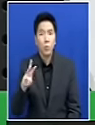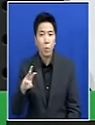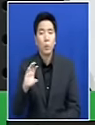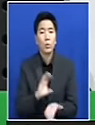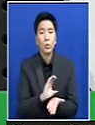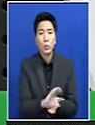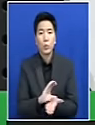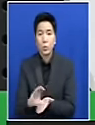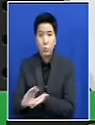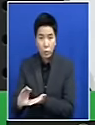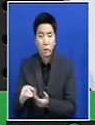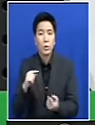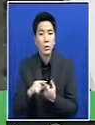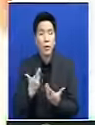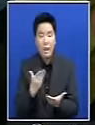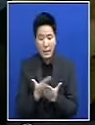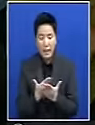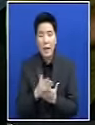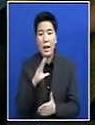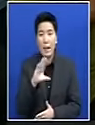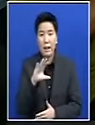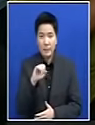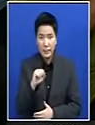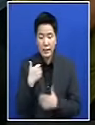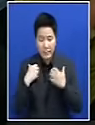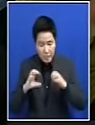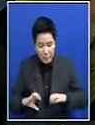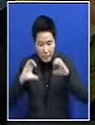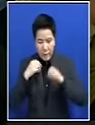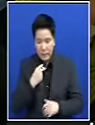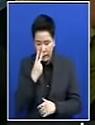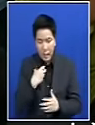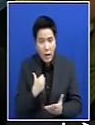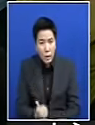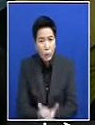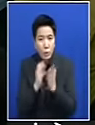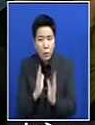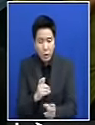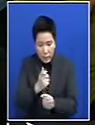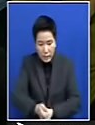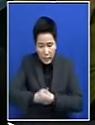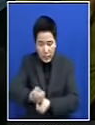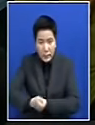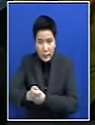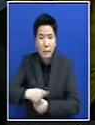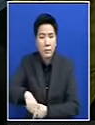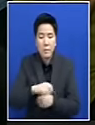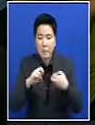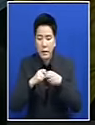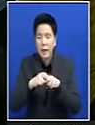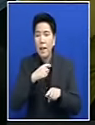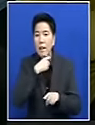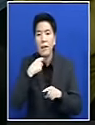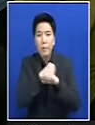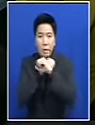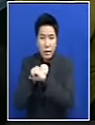79,566 กองทุนวงเงินไม่เกินกองทุนละ 500,000 บาทซึ่งรัฐบาลหวังว่าจะมีส่วนช่วยเกษตรกรรับมือวิกฤตภัยแล้งรอบนี้